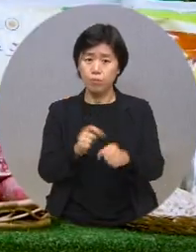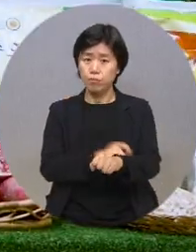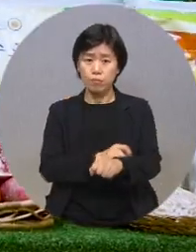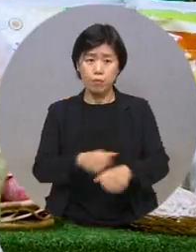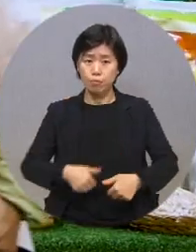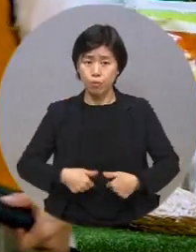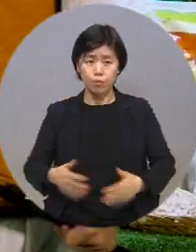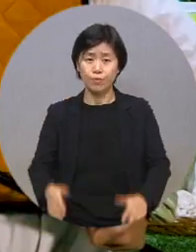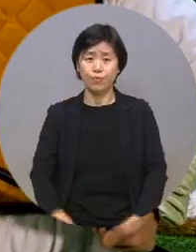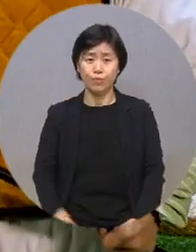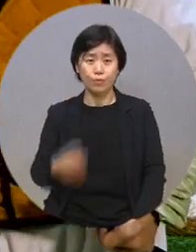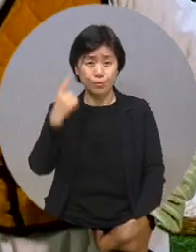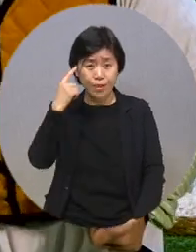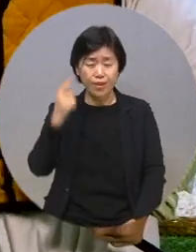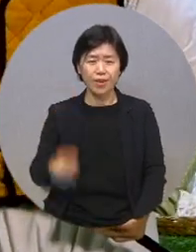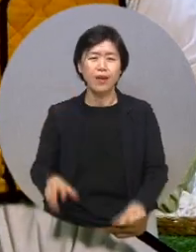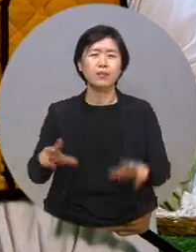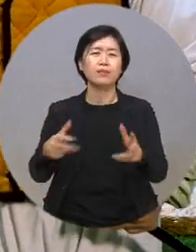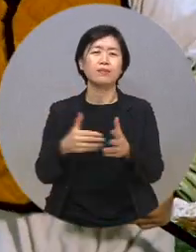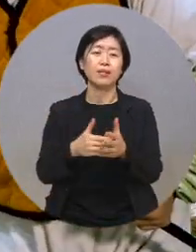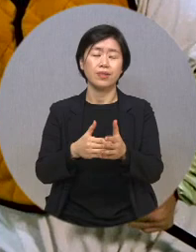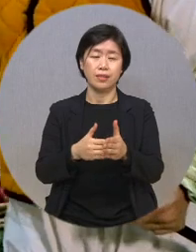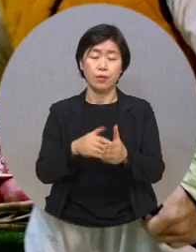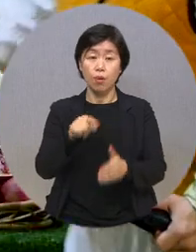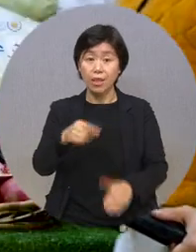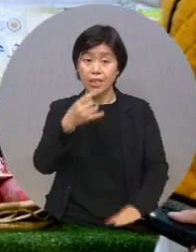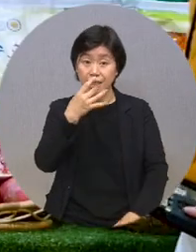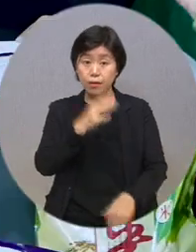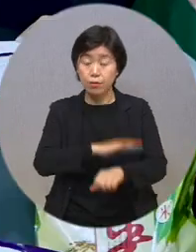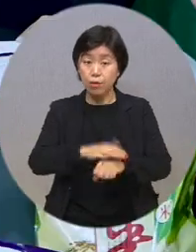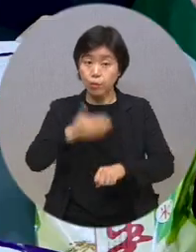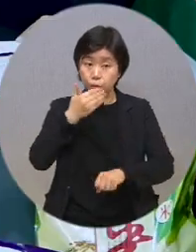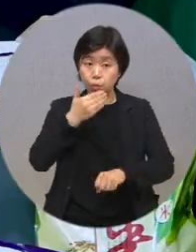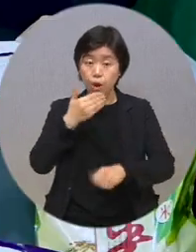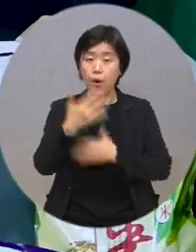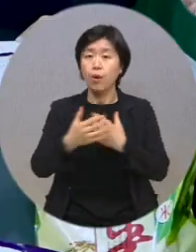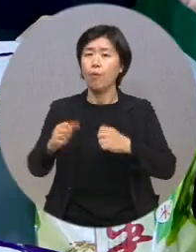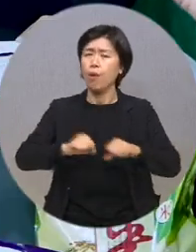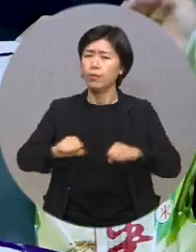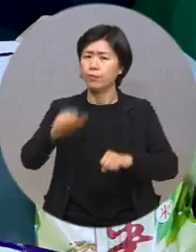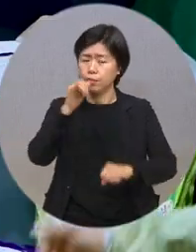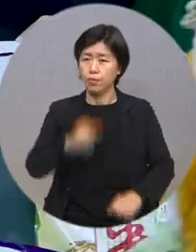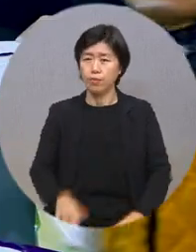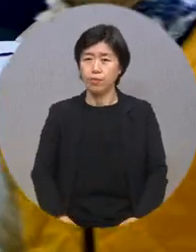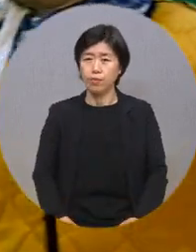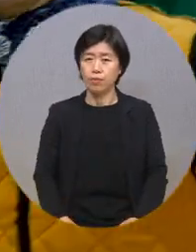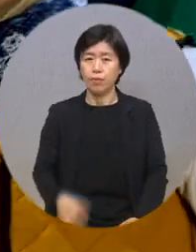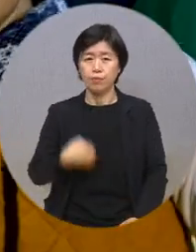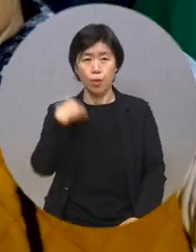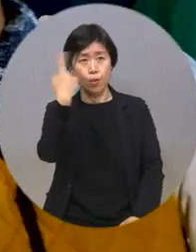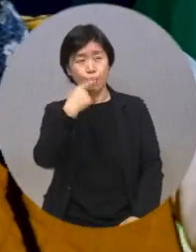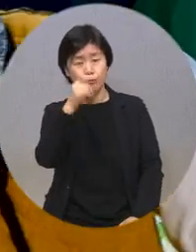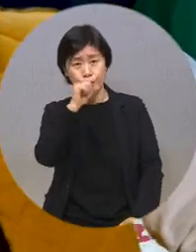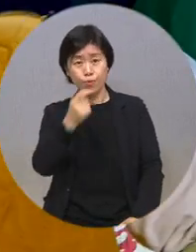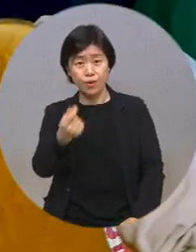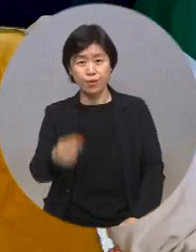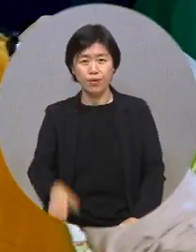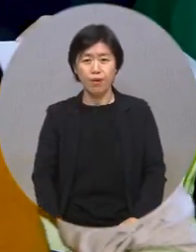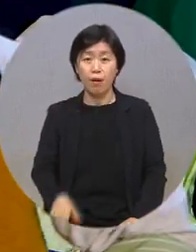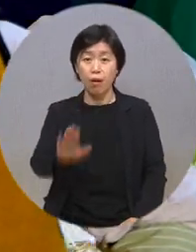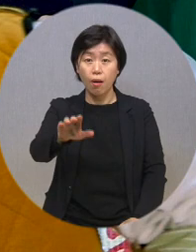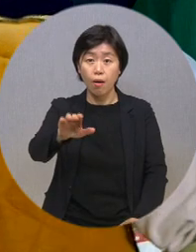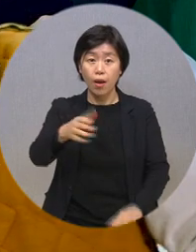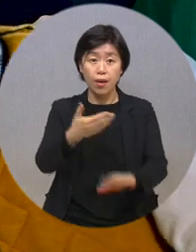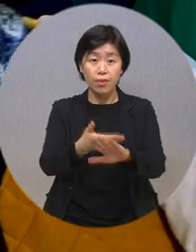쌀을 드시고 지금까지 건강하게 활동 잘하시고 우리 선배님 계시잖아요. 어, 얼굴 드셨다잖아요. 잠깐만 여기서 잠깐만. 아 저기 여러분 채널 돌리지